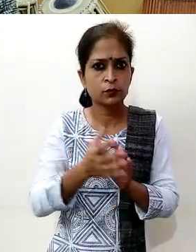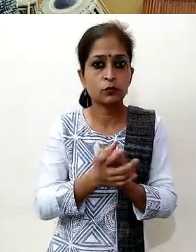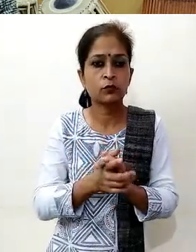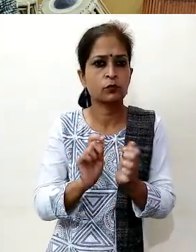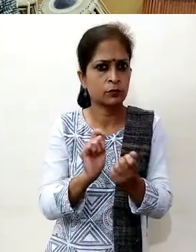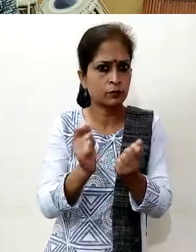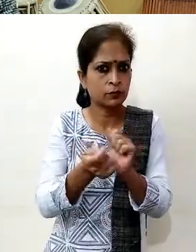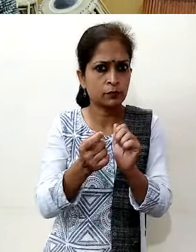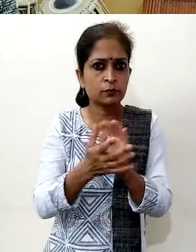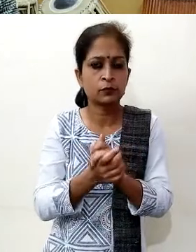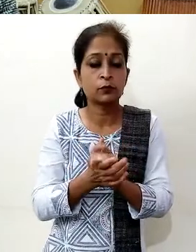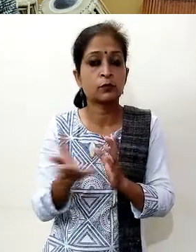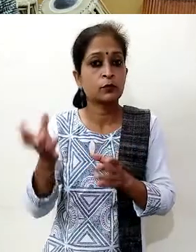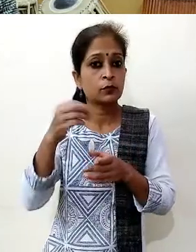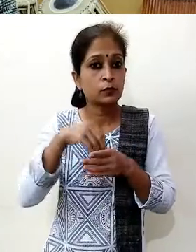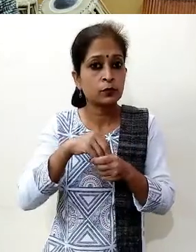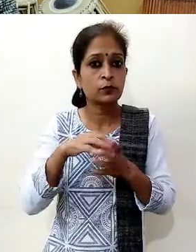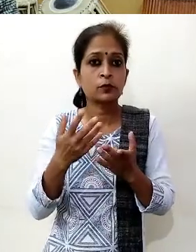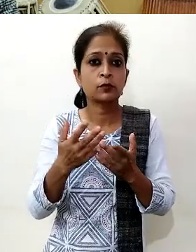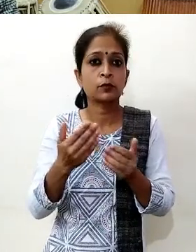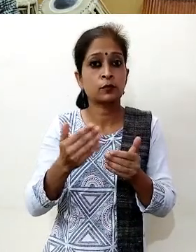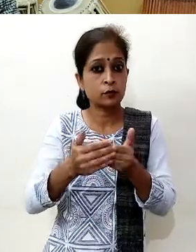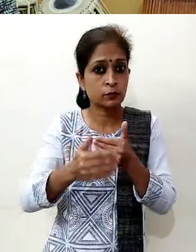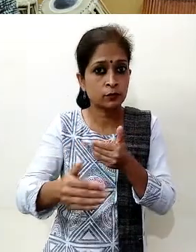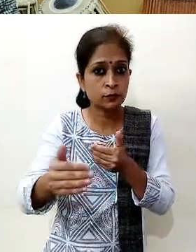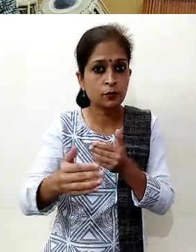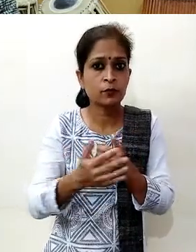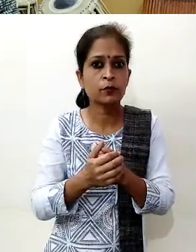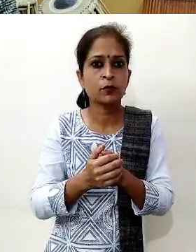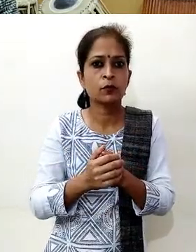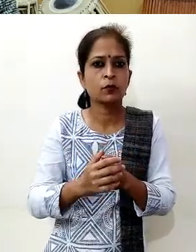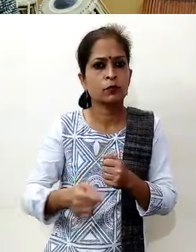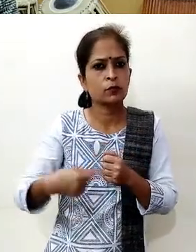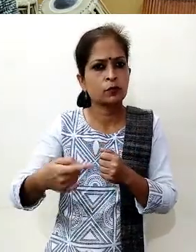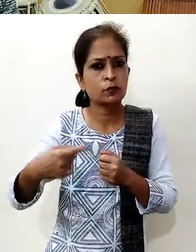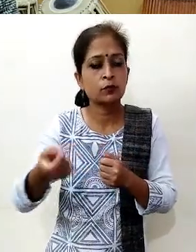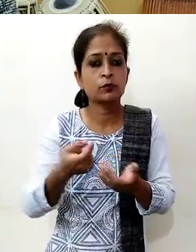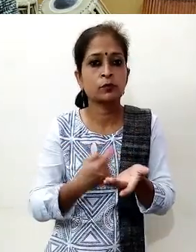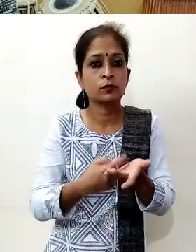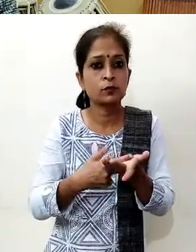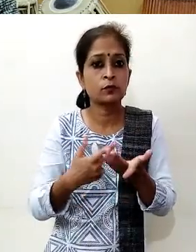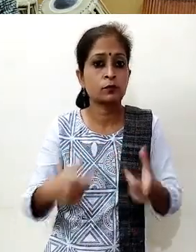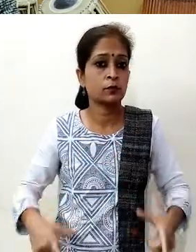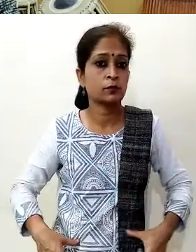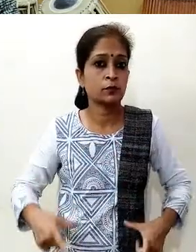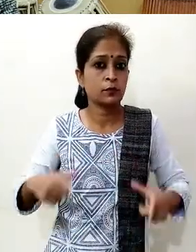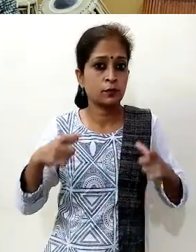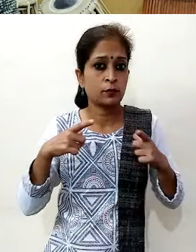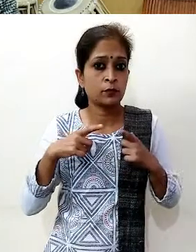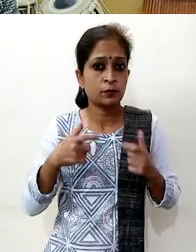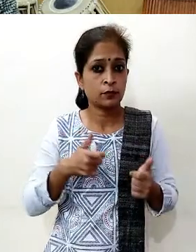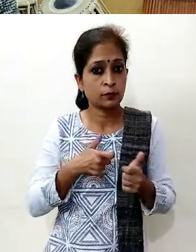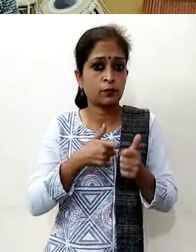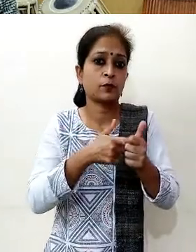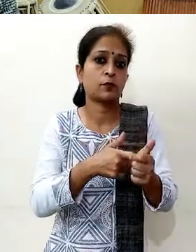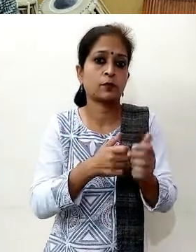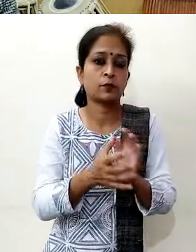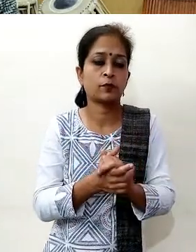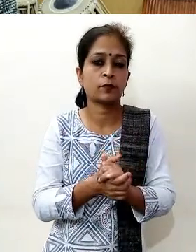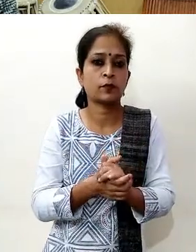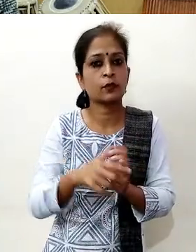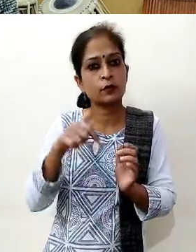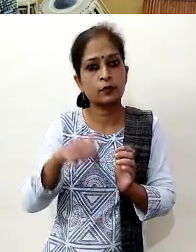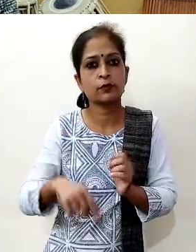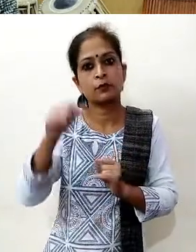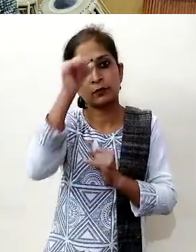हो, उसे अपनाकर आगे बढ़ना और हमेशा नियमानुसार जीवन सरिता को आगे बढ़ाना, यही है